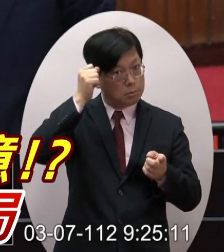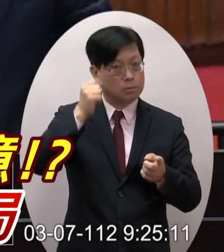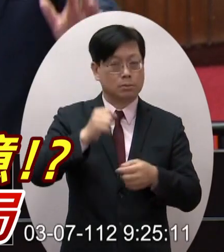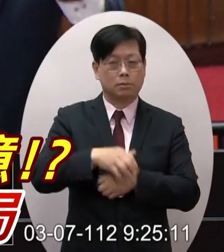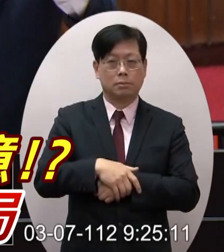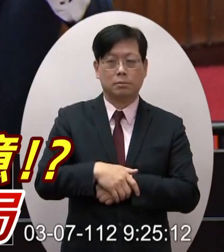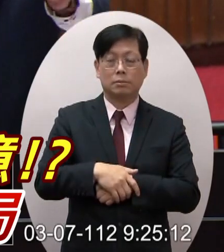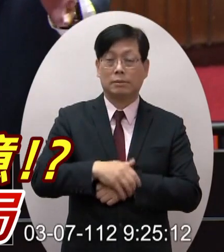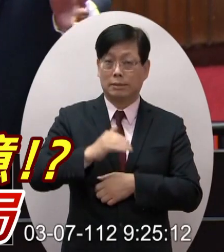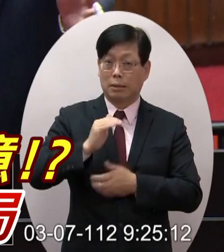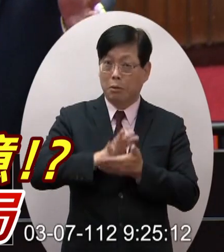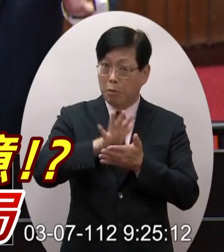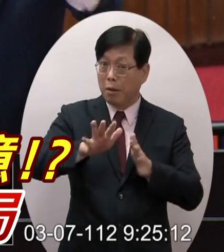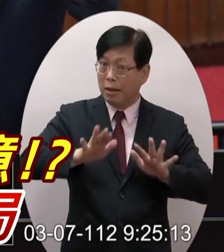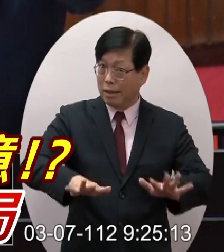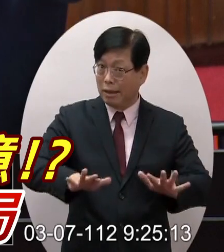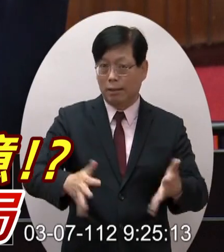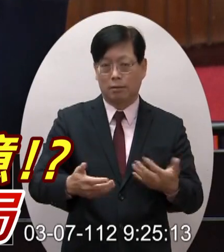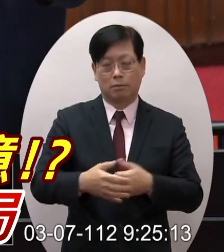得但是你